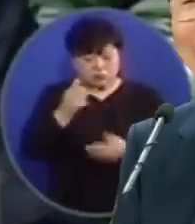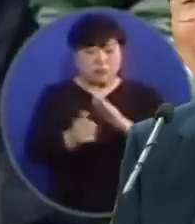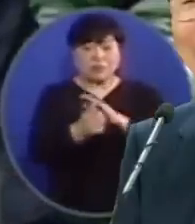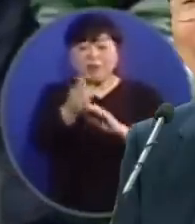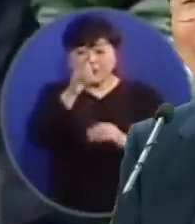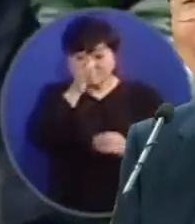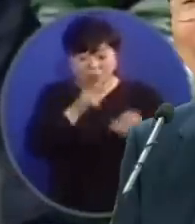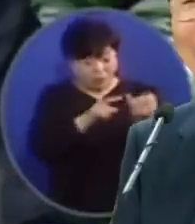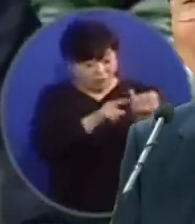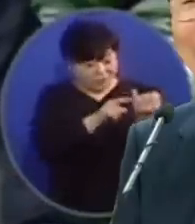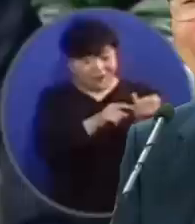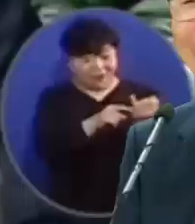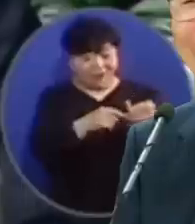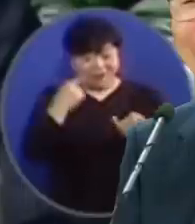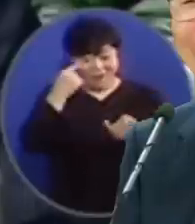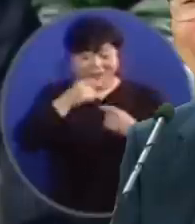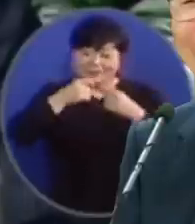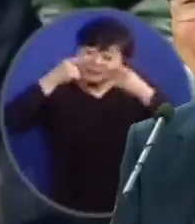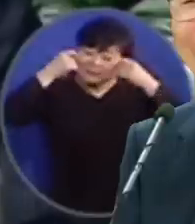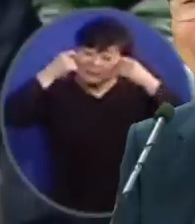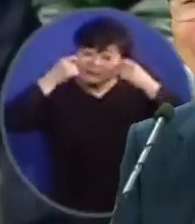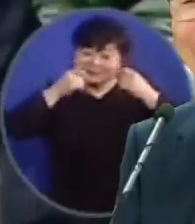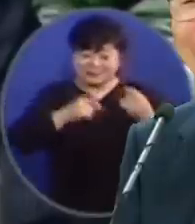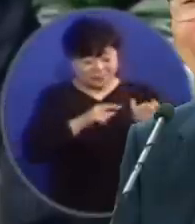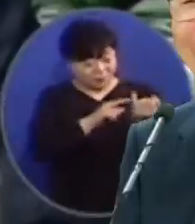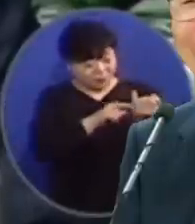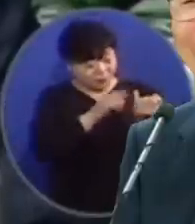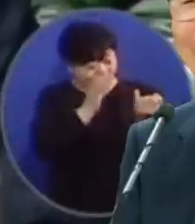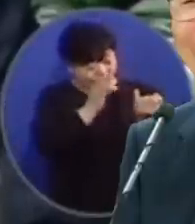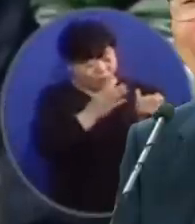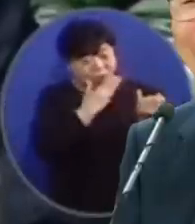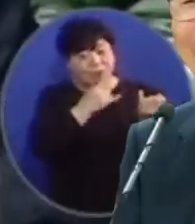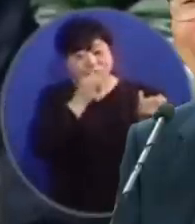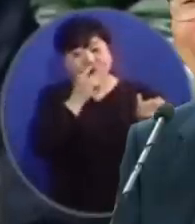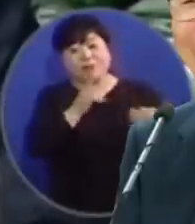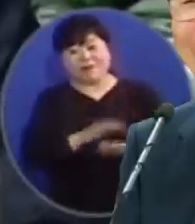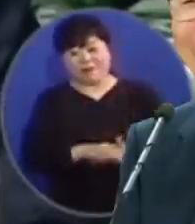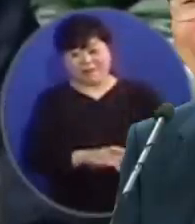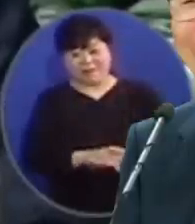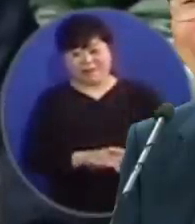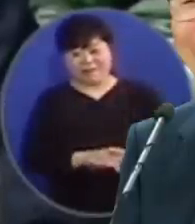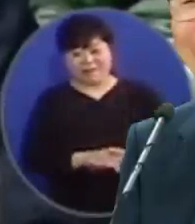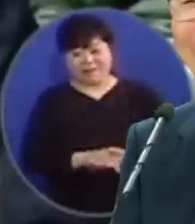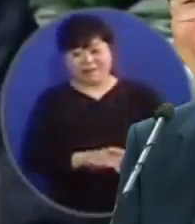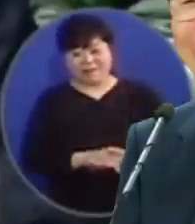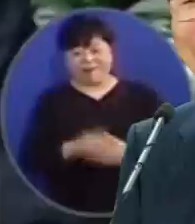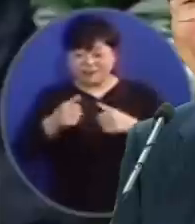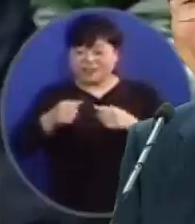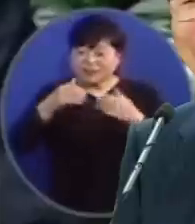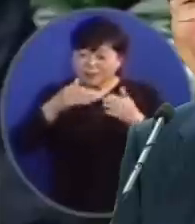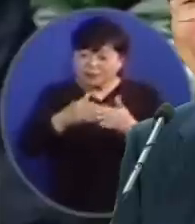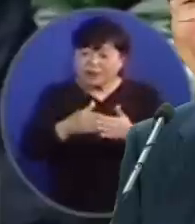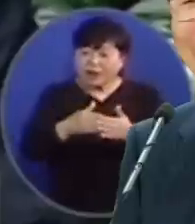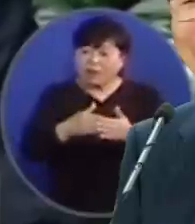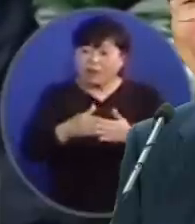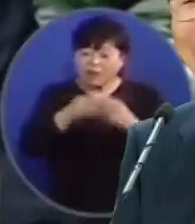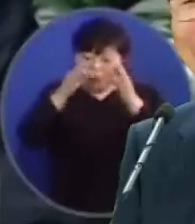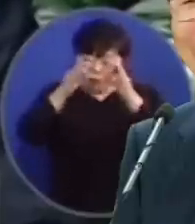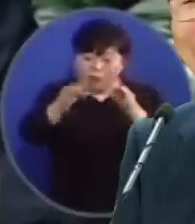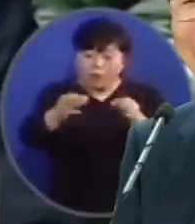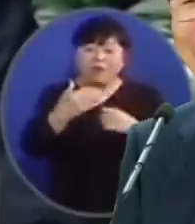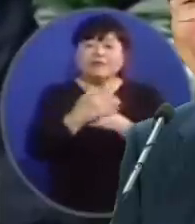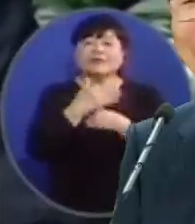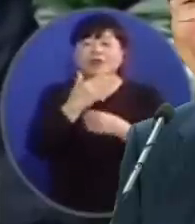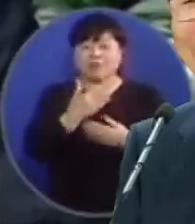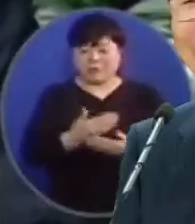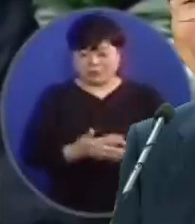희망을 가지고 얼굴에 웃음을 갖고 행복하다고 말하는데 내가 희망과 꿈을 가지고